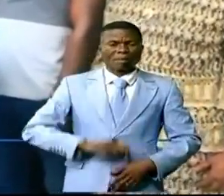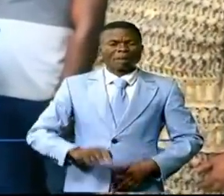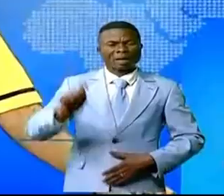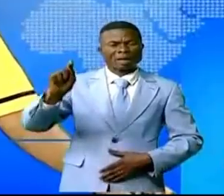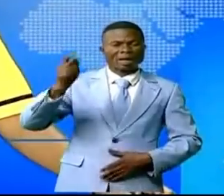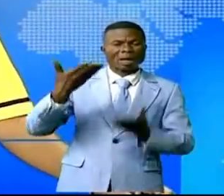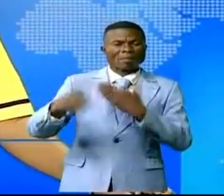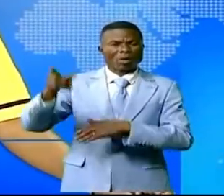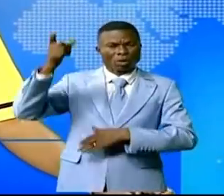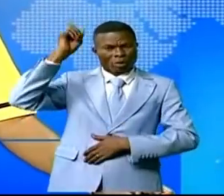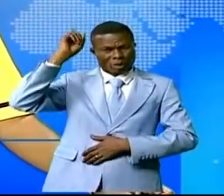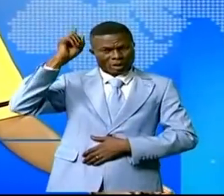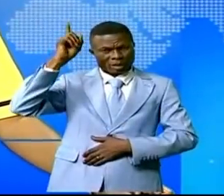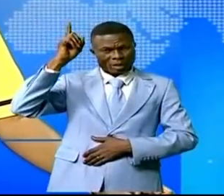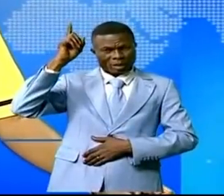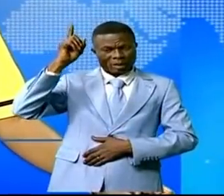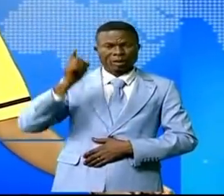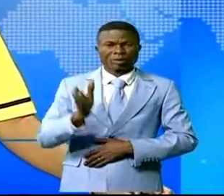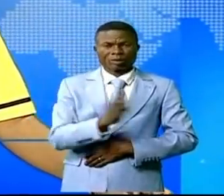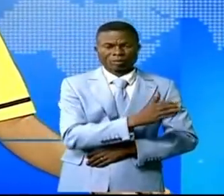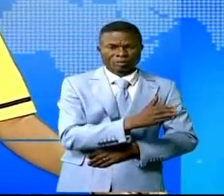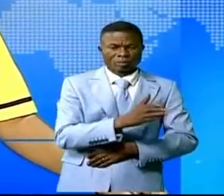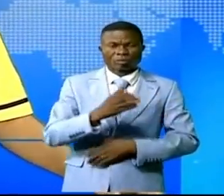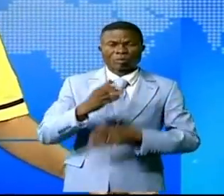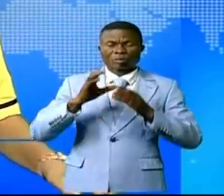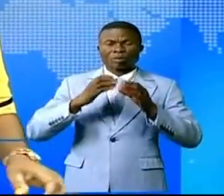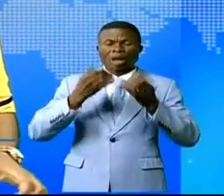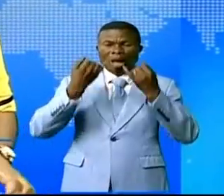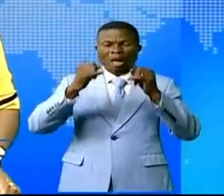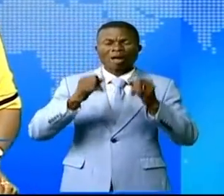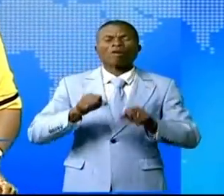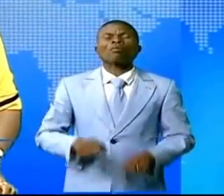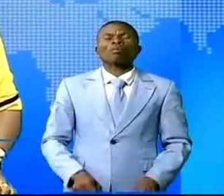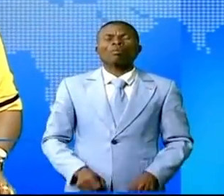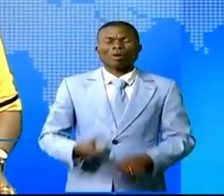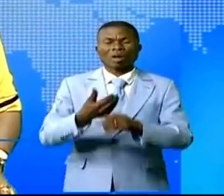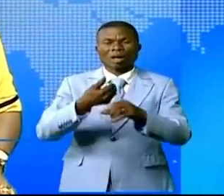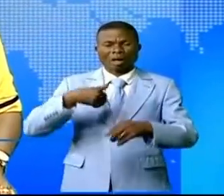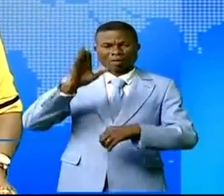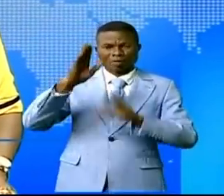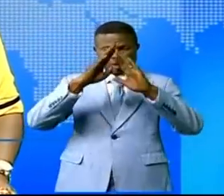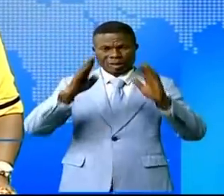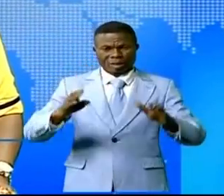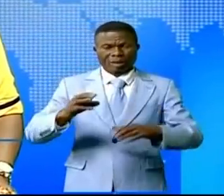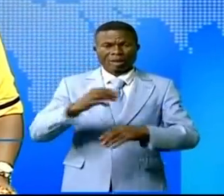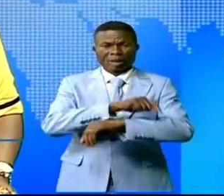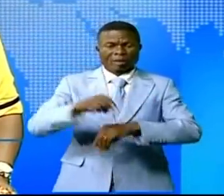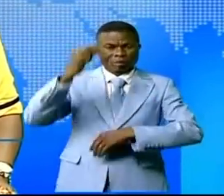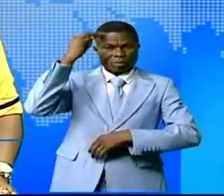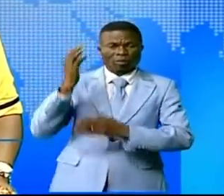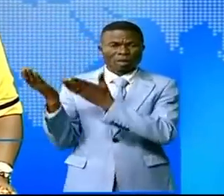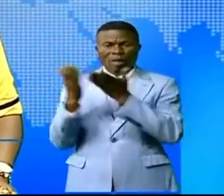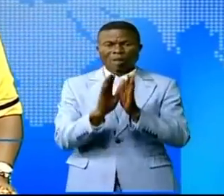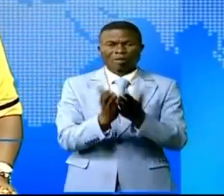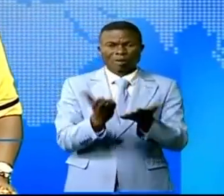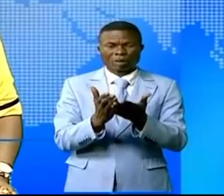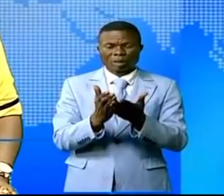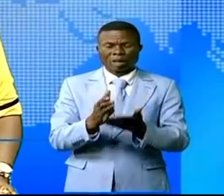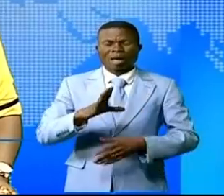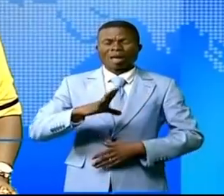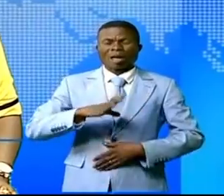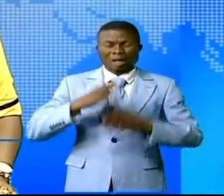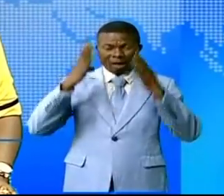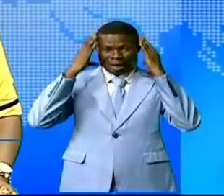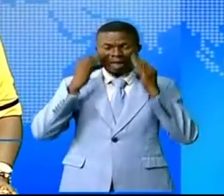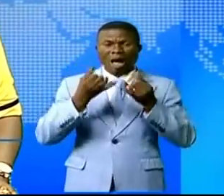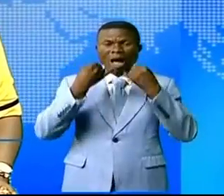Wamulumba. Un communiqué nécrologique avant de nous séparer, le ministère du portefeuille a la profonde douleur d'annoncer